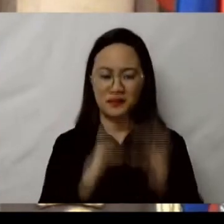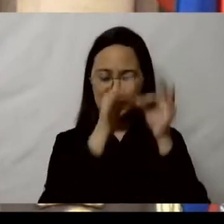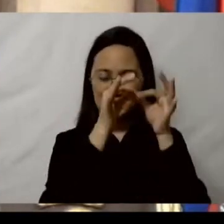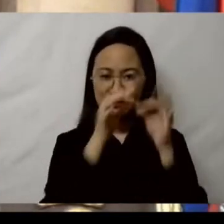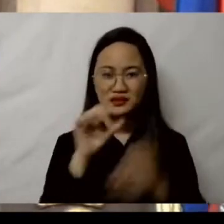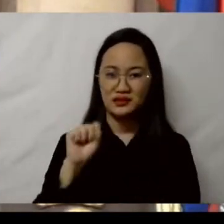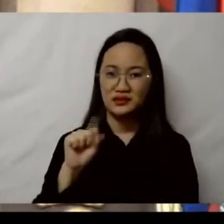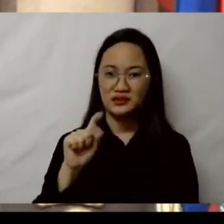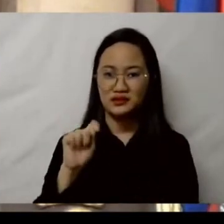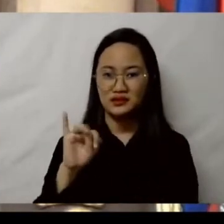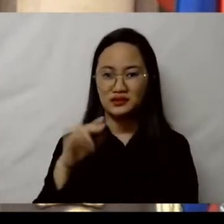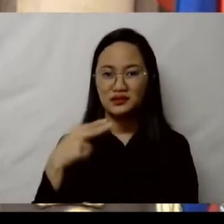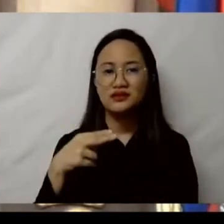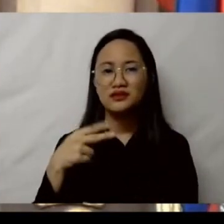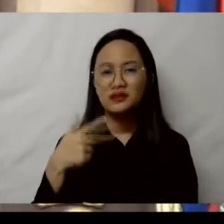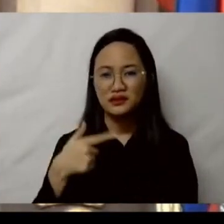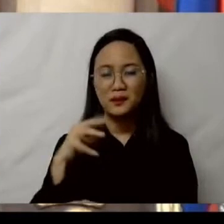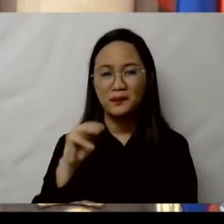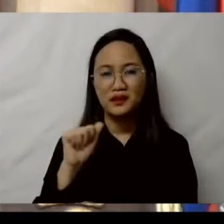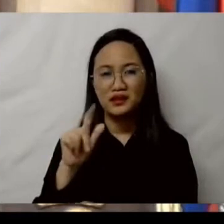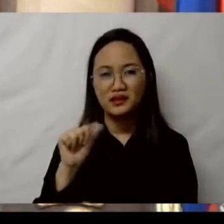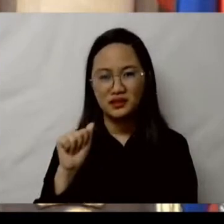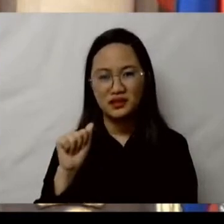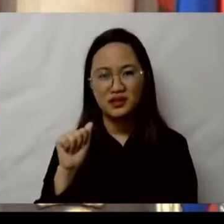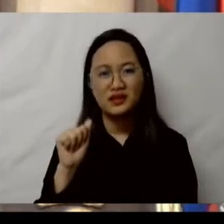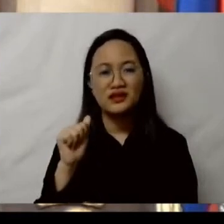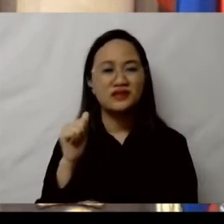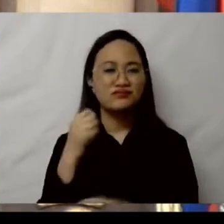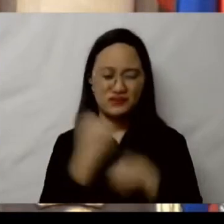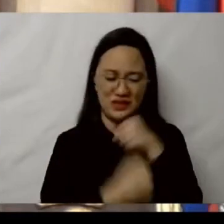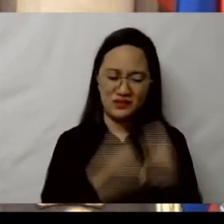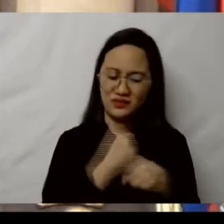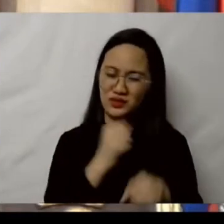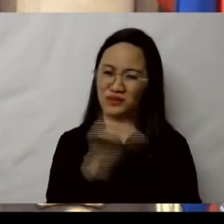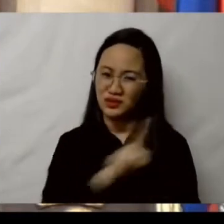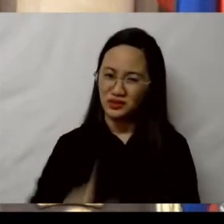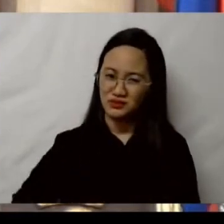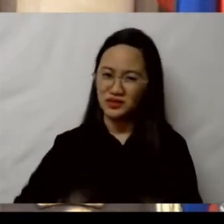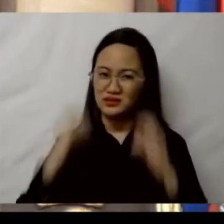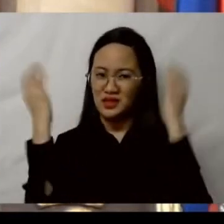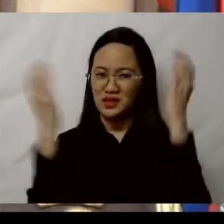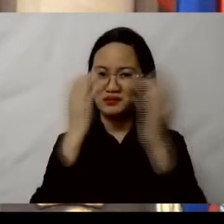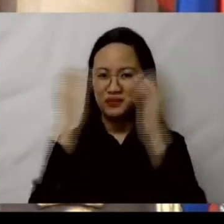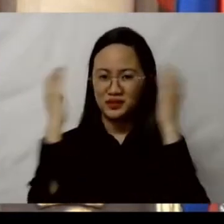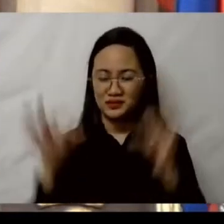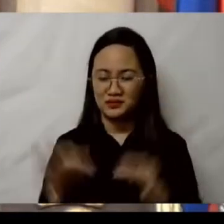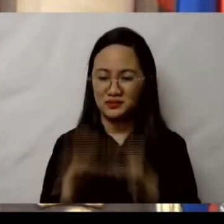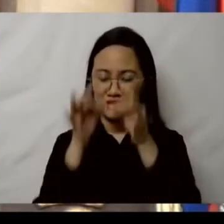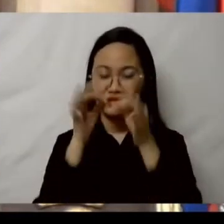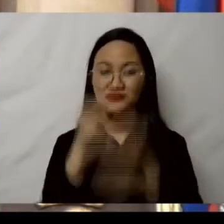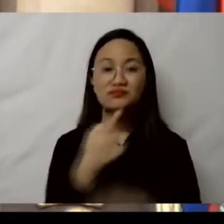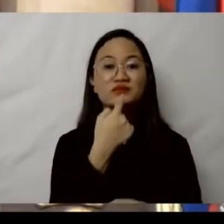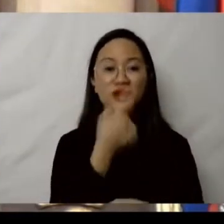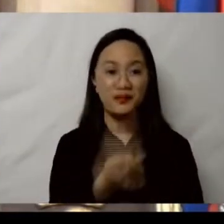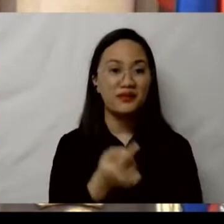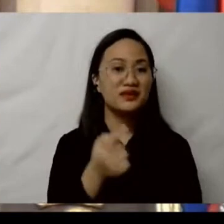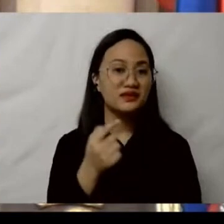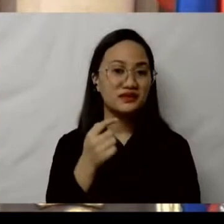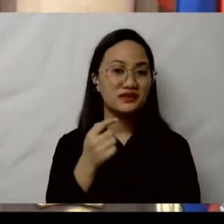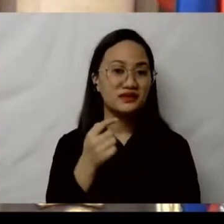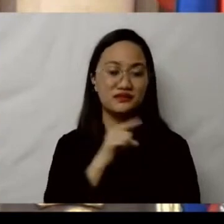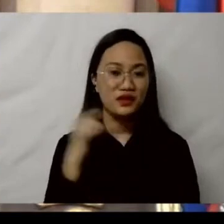with the Lord when he celebrates Mass. And sabi niya, if men only knew how much the Heavenly Father